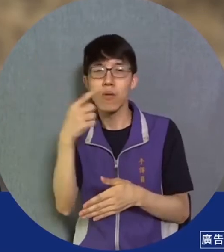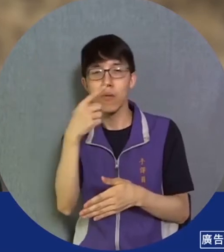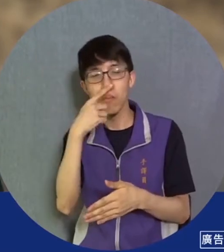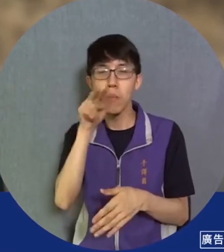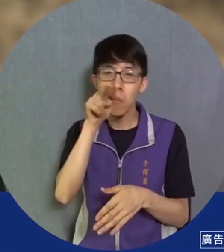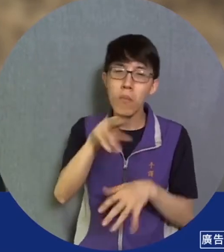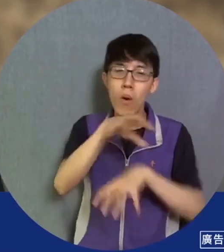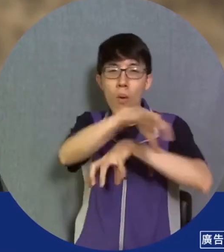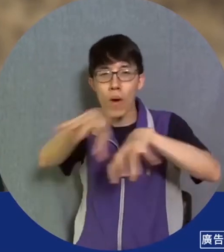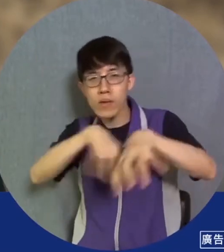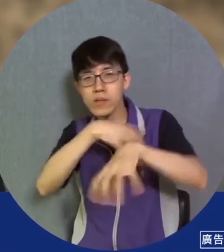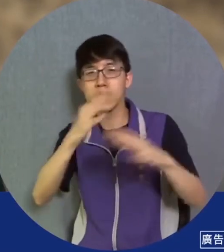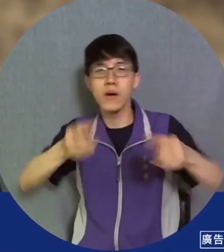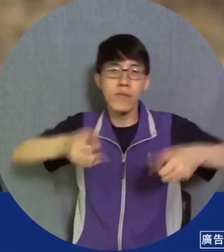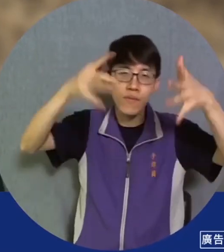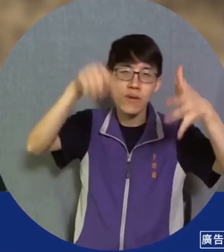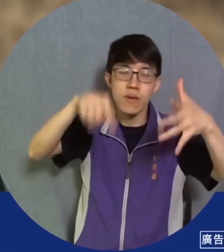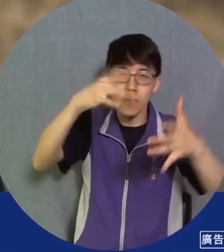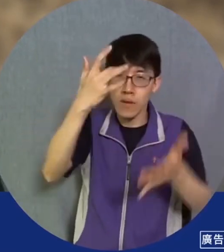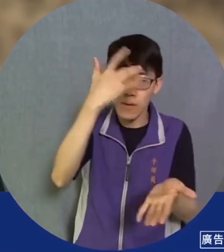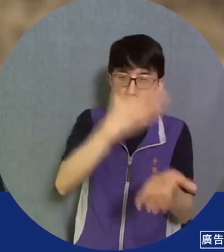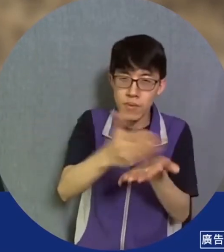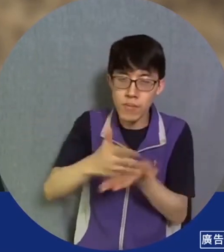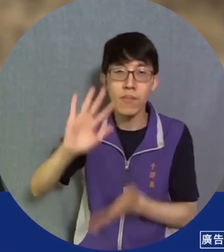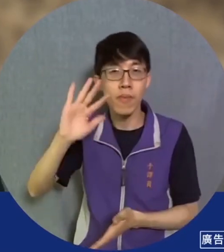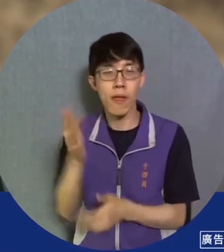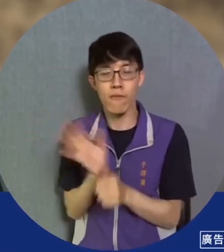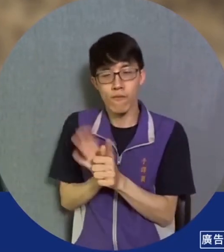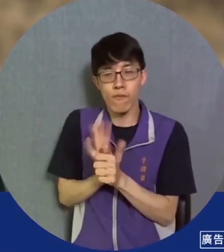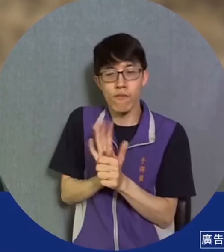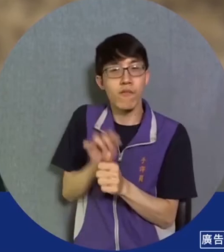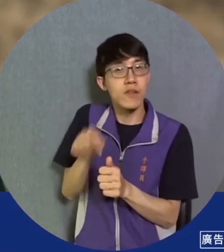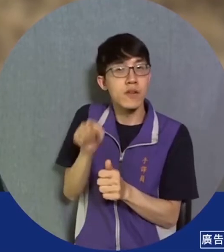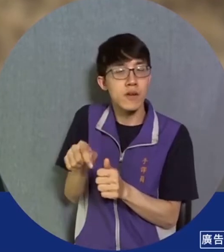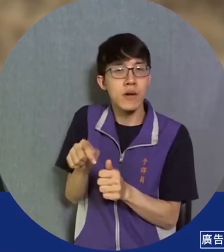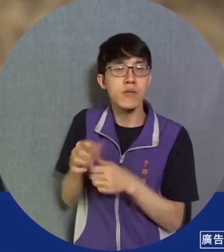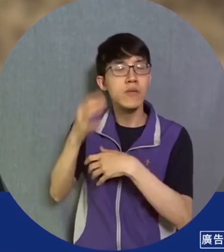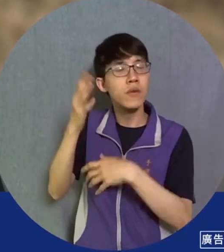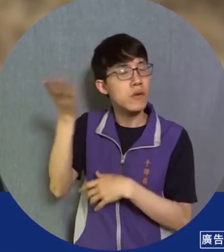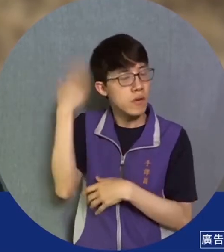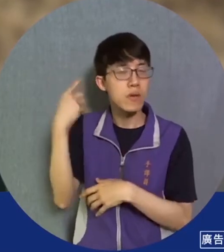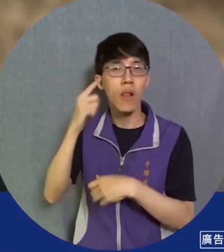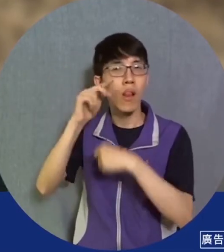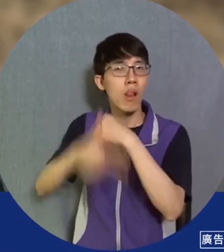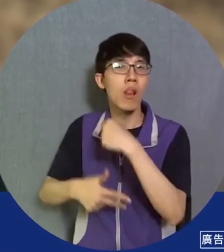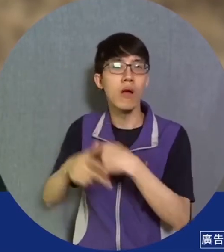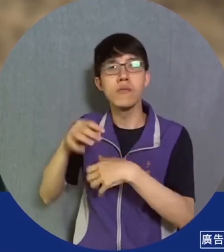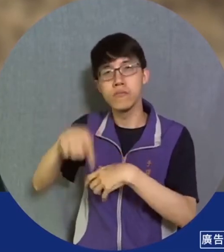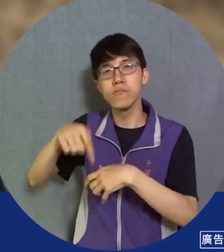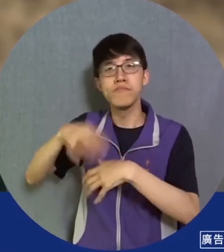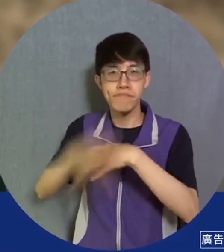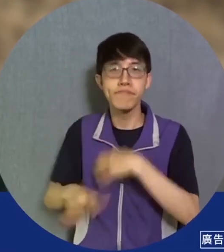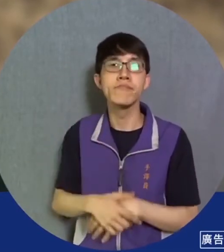实一直没有去思考，所以相关的设施服务等等这些，其实应该都照 CRPD 的精神，应